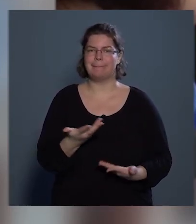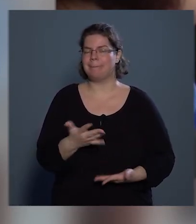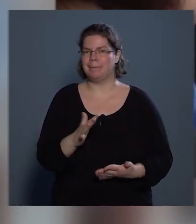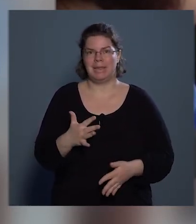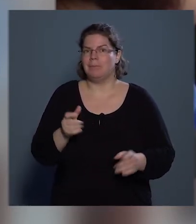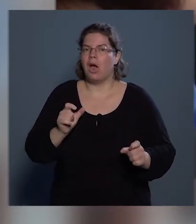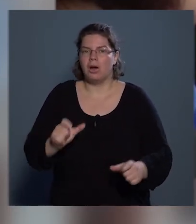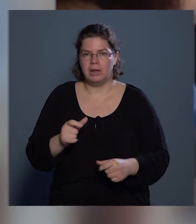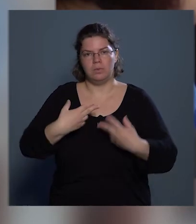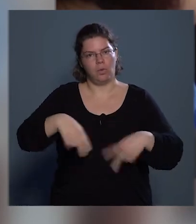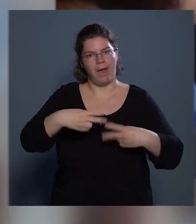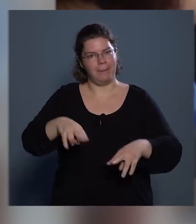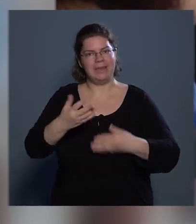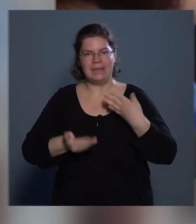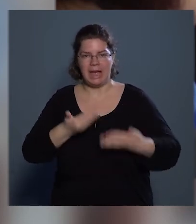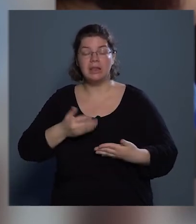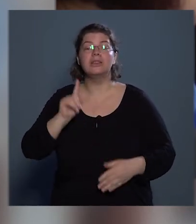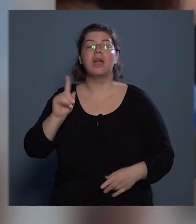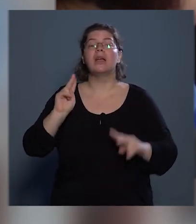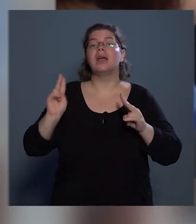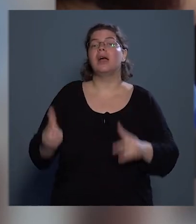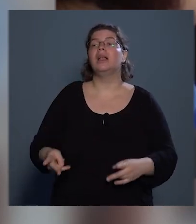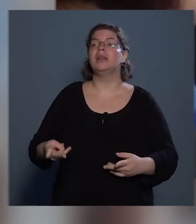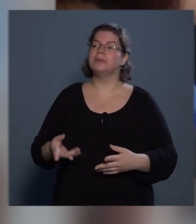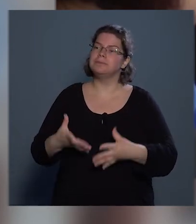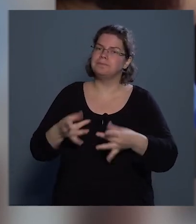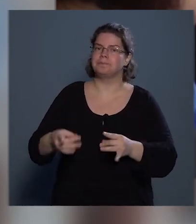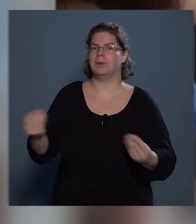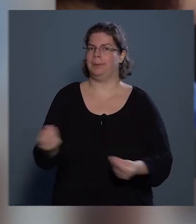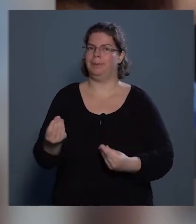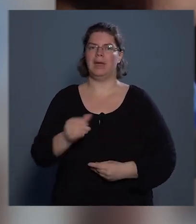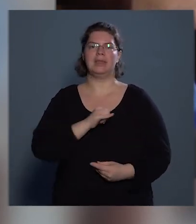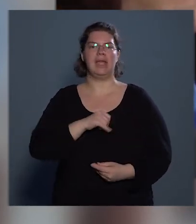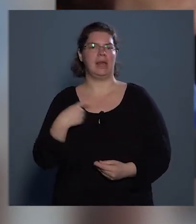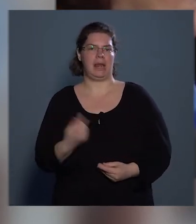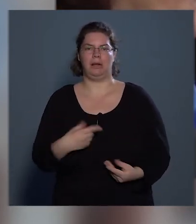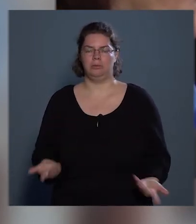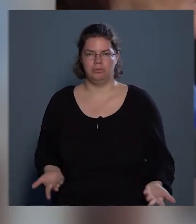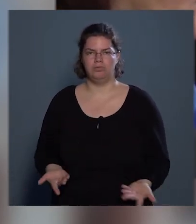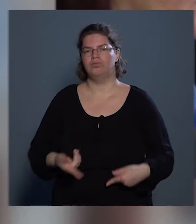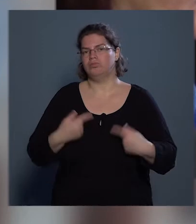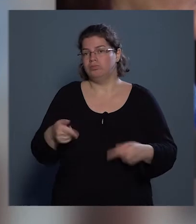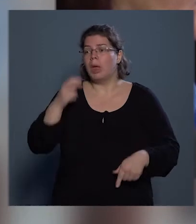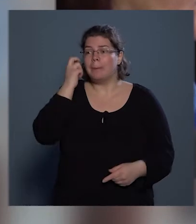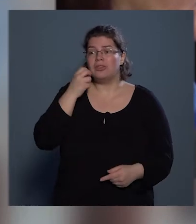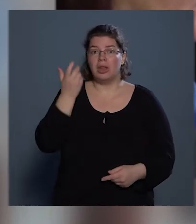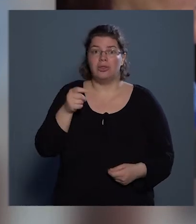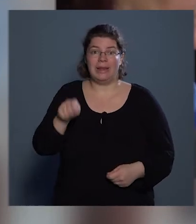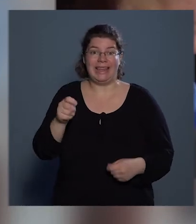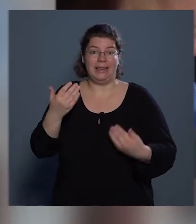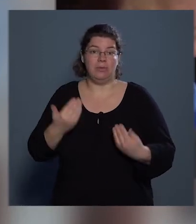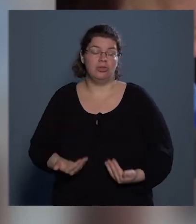akadályozva további tárgyalást, de le kellene szögeznünk, hogy mi az érdekünk. Én úgy gondolom, hogy egy Pest Erzsébeti képviselőnek